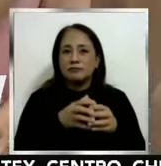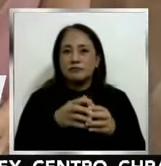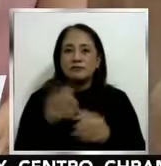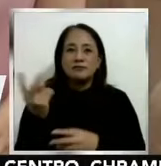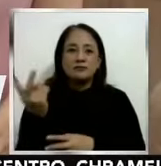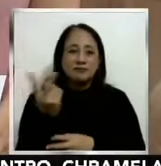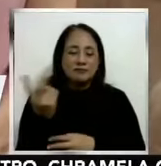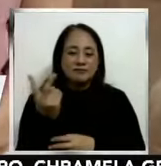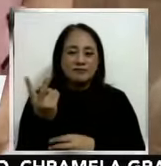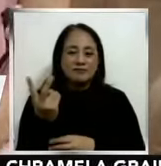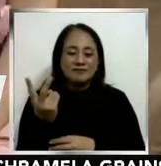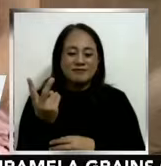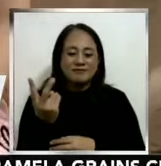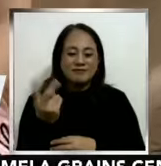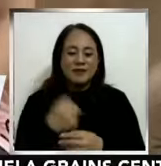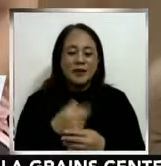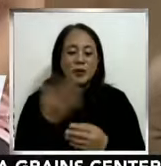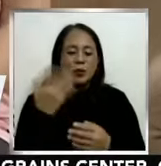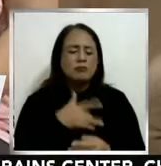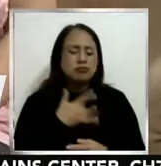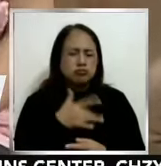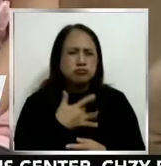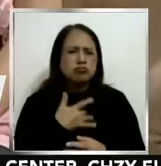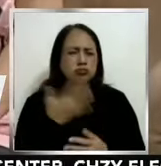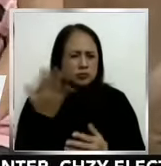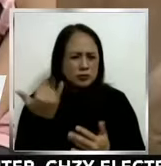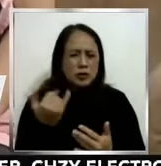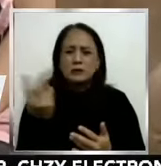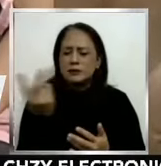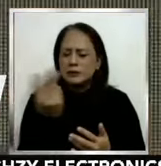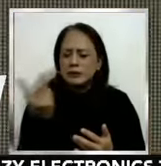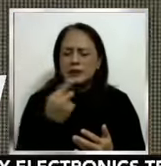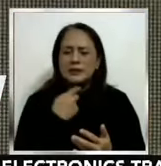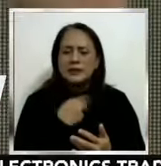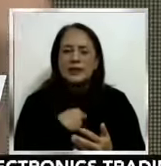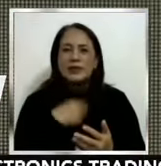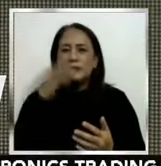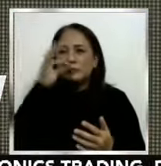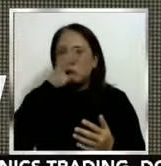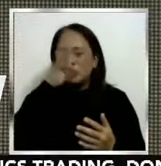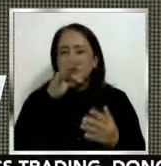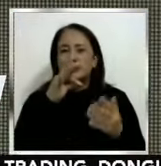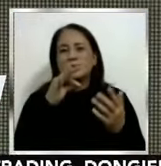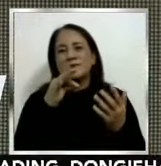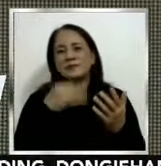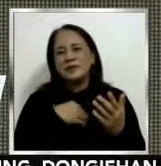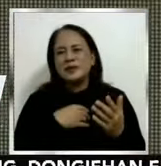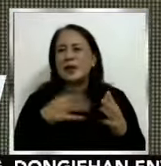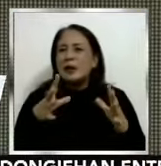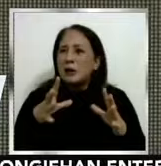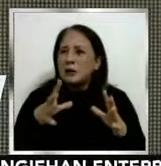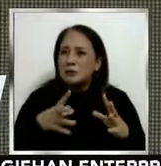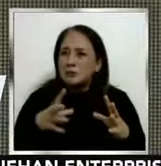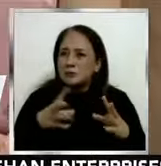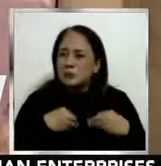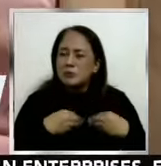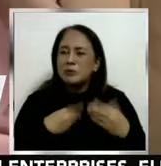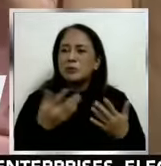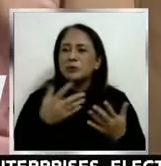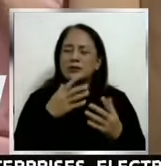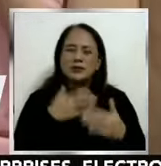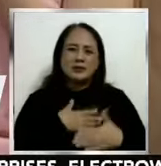Waldivas. Ramdam na ramdam nga raw ng dalawa ang Pinoy hospitality na sobra rin daw in-enjoy ang Pinoy food.